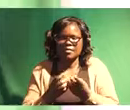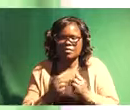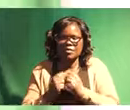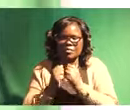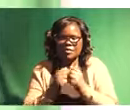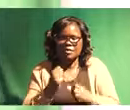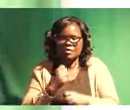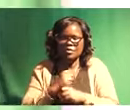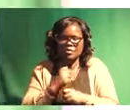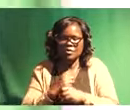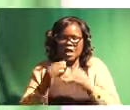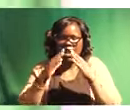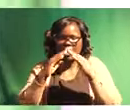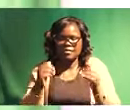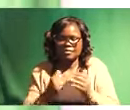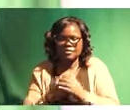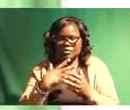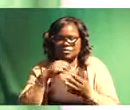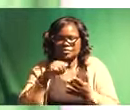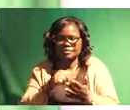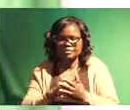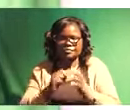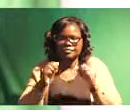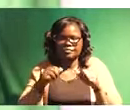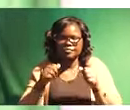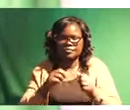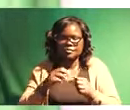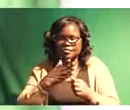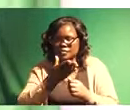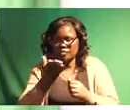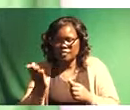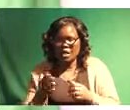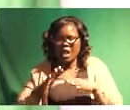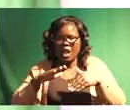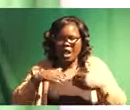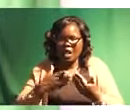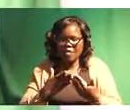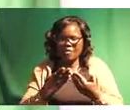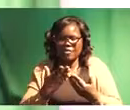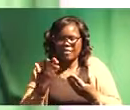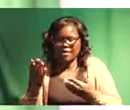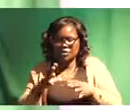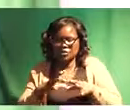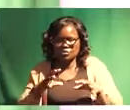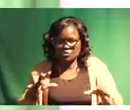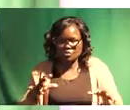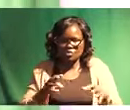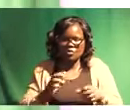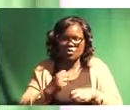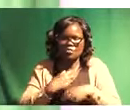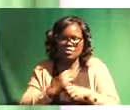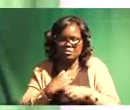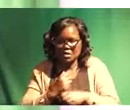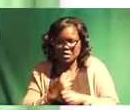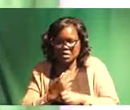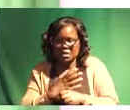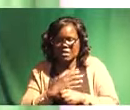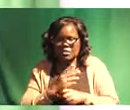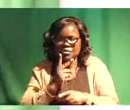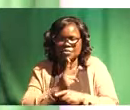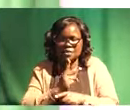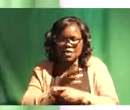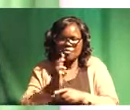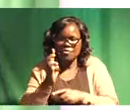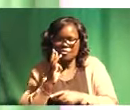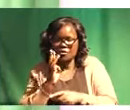works na housing, ndio tukubaliane na nyinyi vile hizo soko tutatengeneza, tuweke